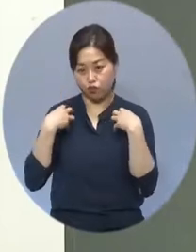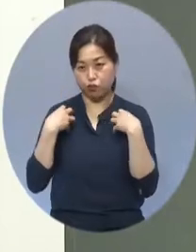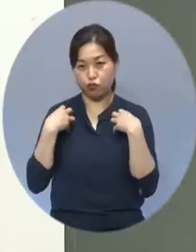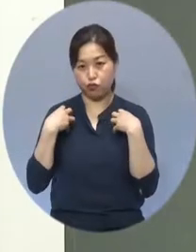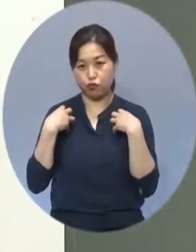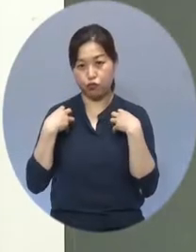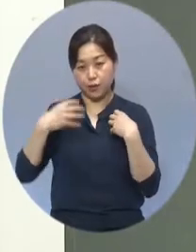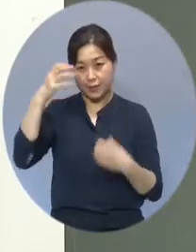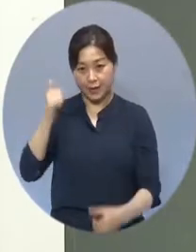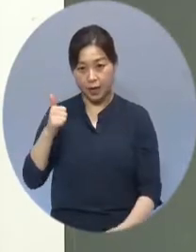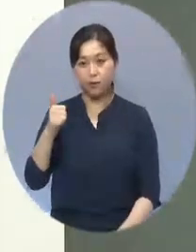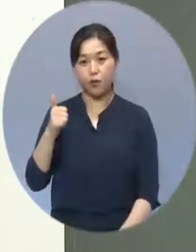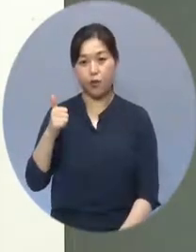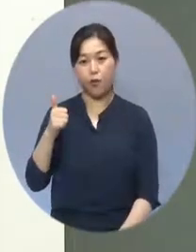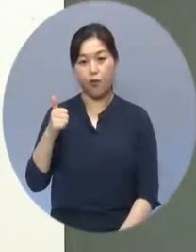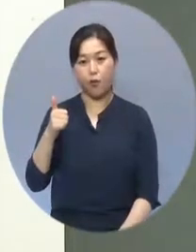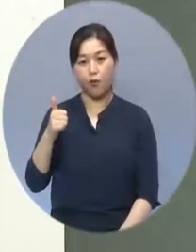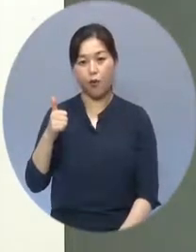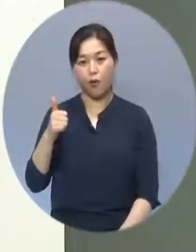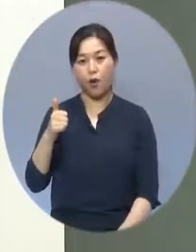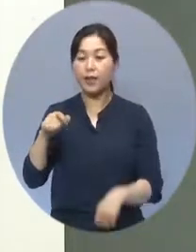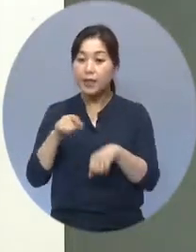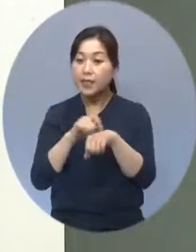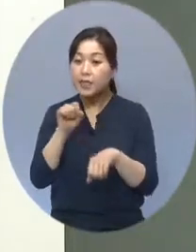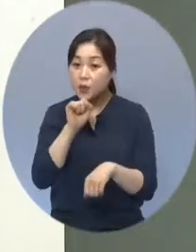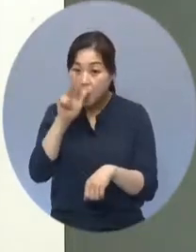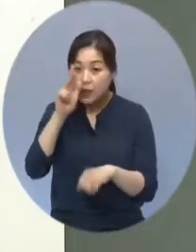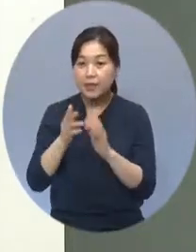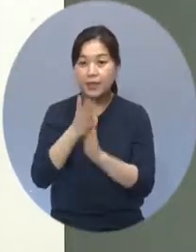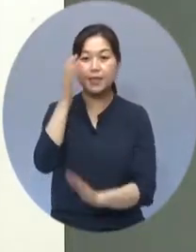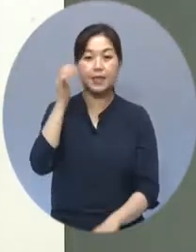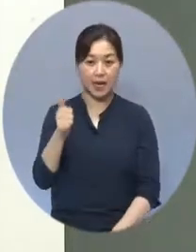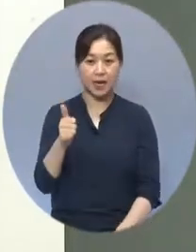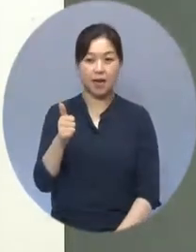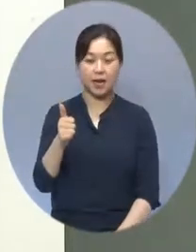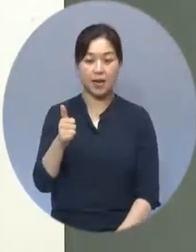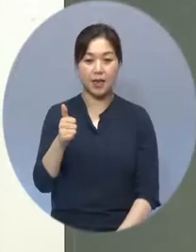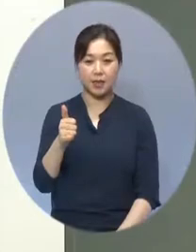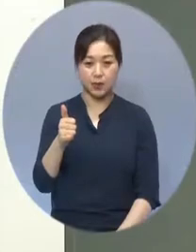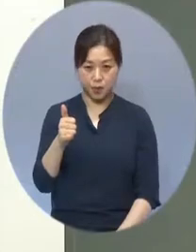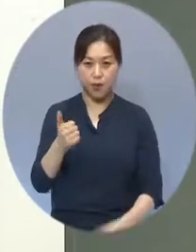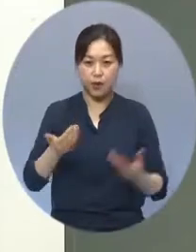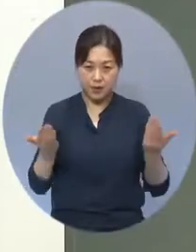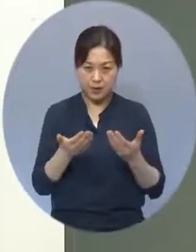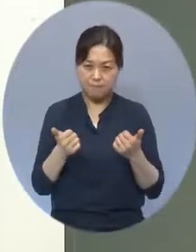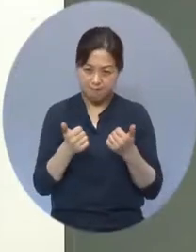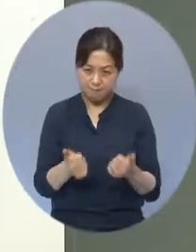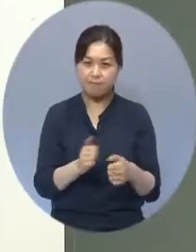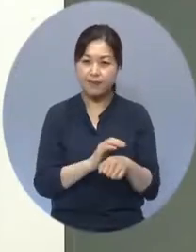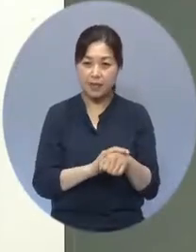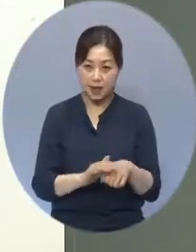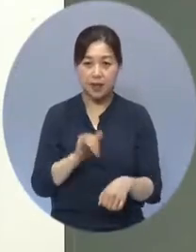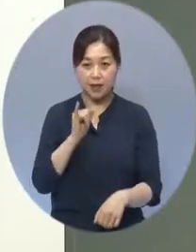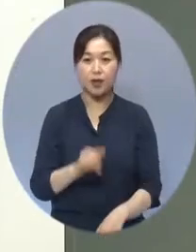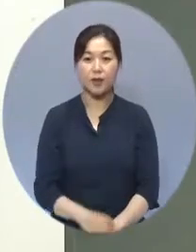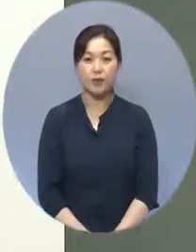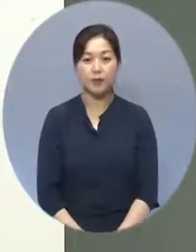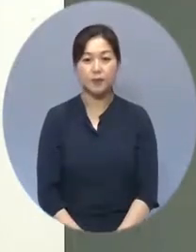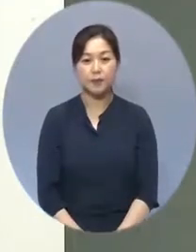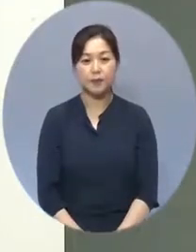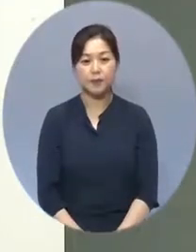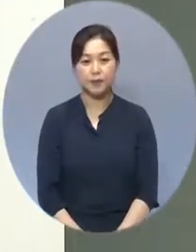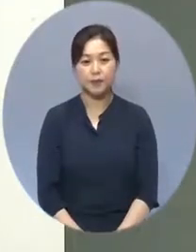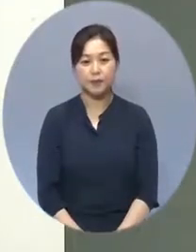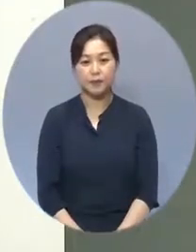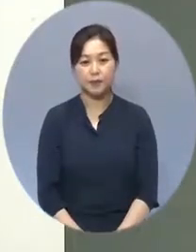지방자치단체의 장으로서 특히 용인시 시장으로 이렇게 큰 일을 하고 계시는데 네. 예,